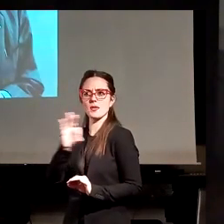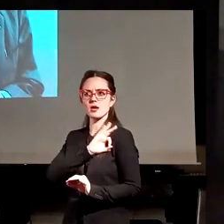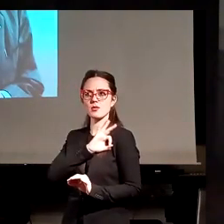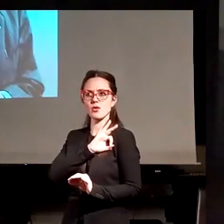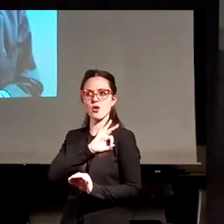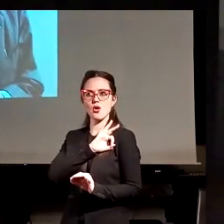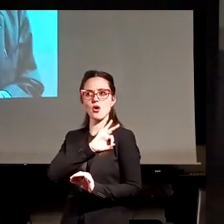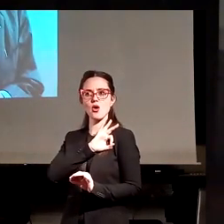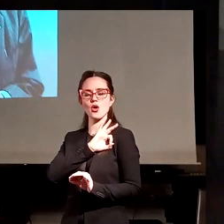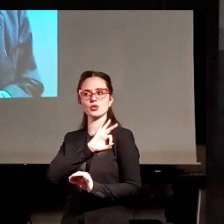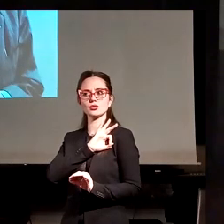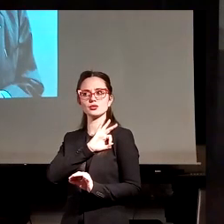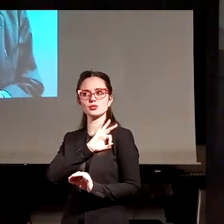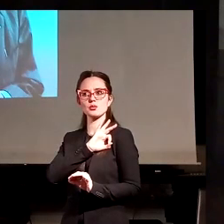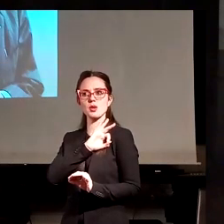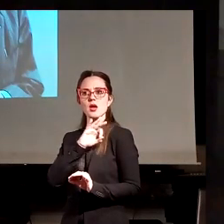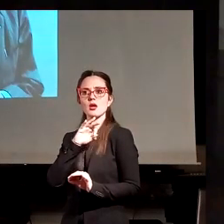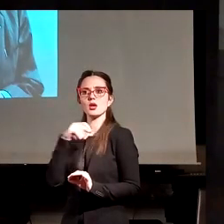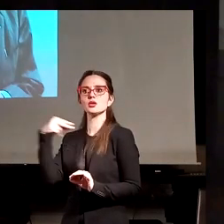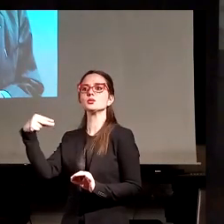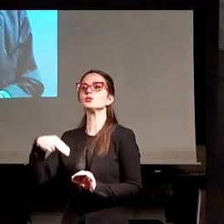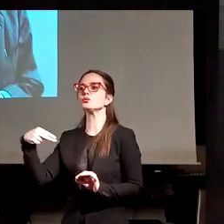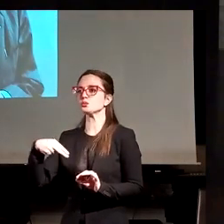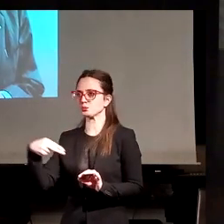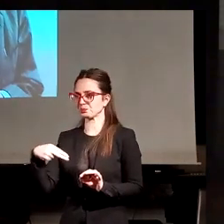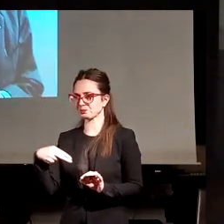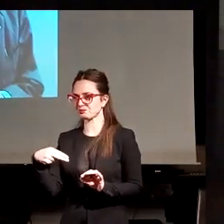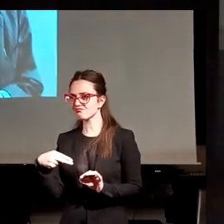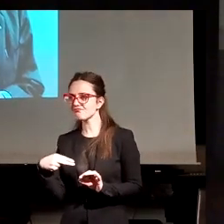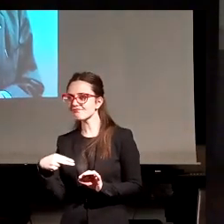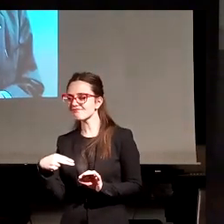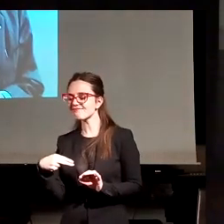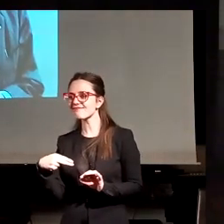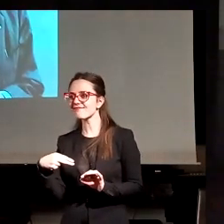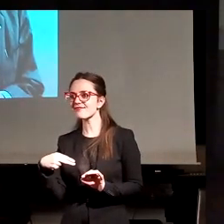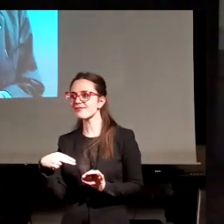premio lo stato cileno e